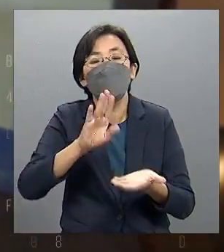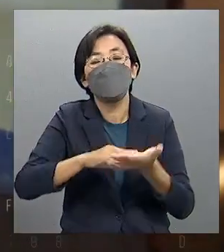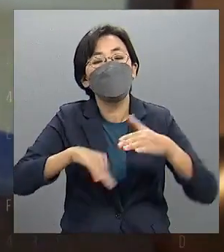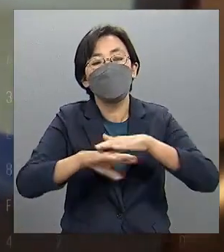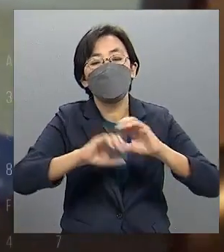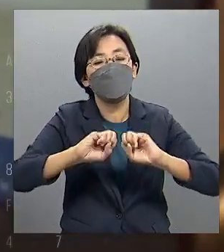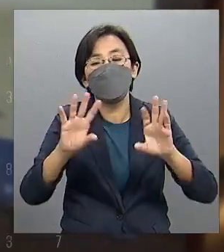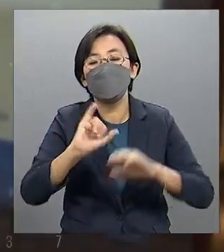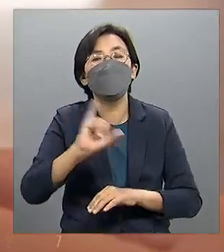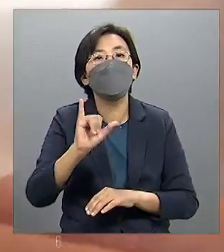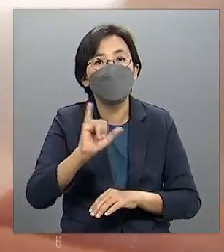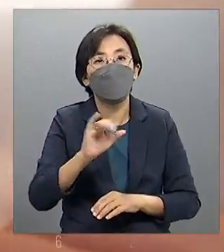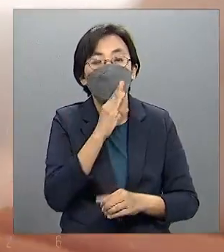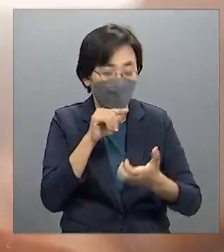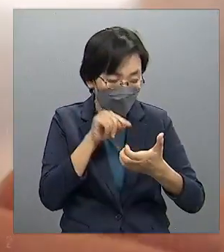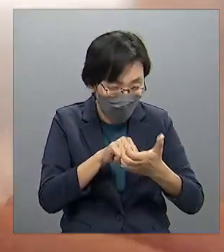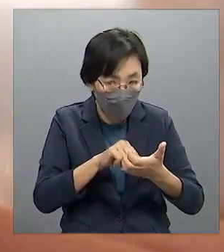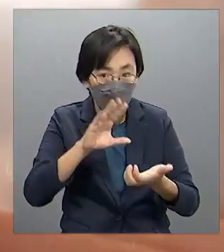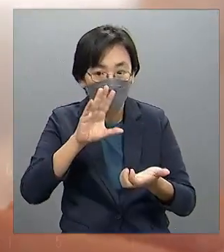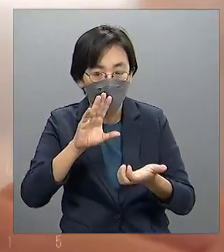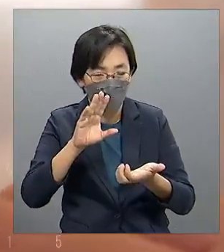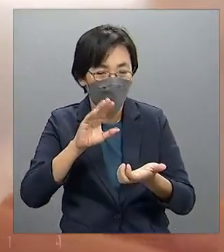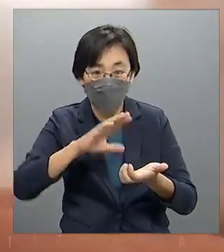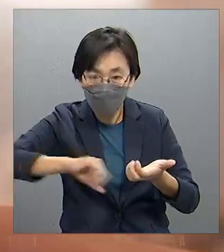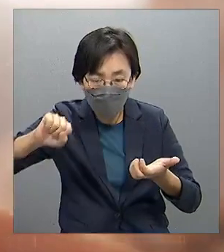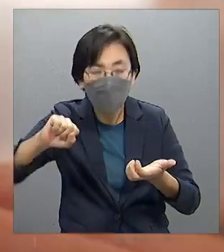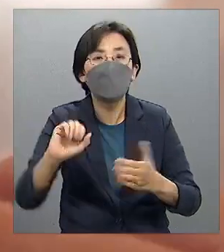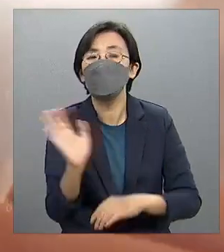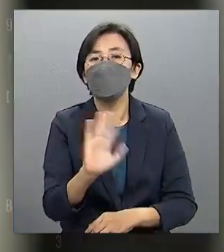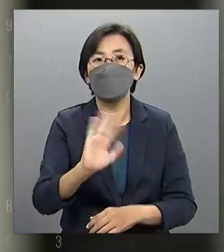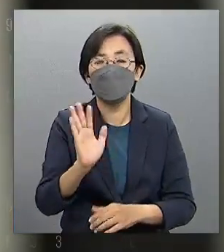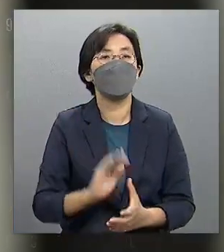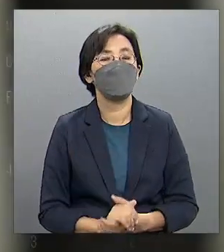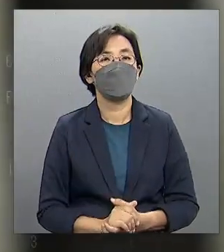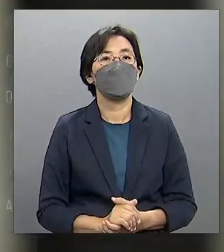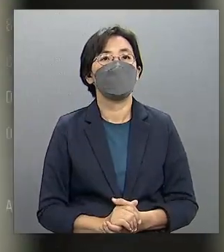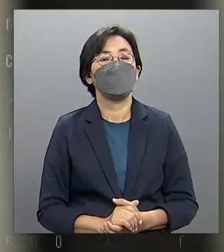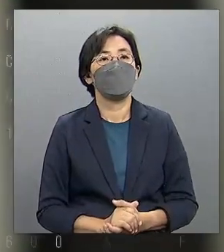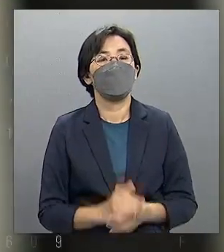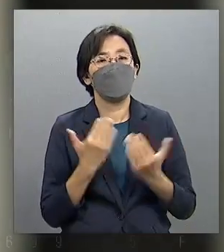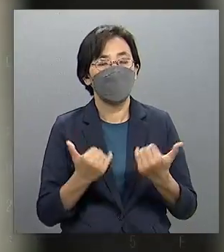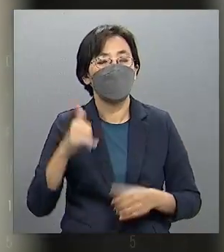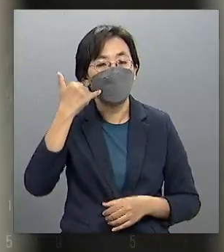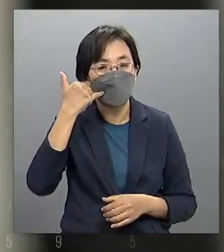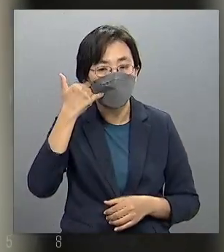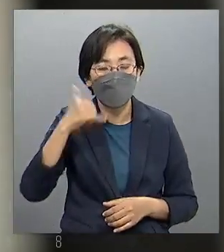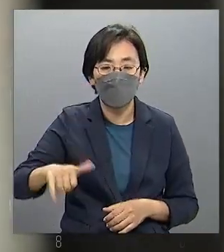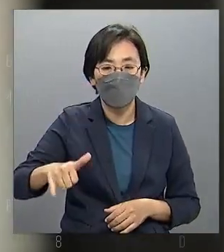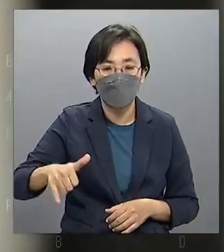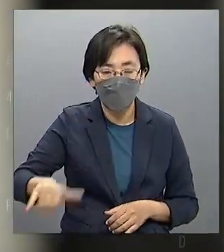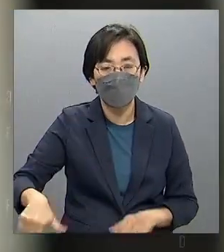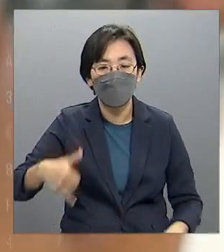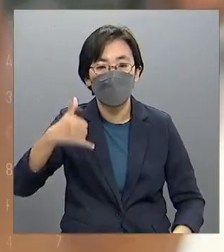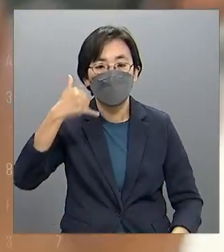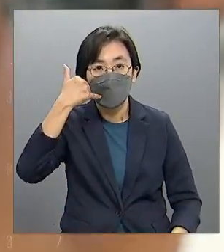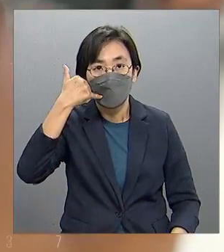สามารถทำแบบนี้ได ้ครับครับ แต่ประเด็นที่เกิดขึ้นตอนนี้เนี่ยคือโทรมาแล้วคุณรับแล้วสิ่งที่มันเกิด